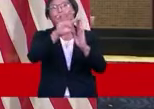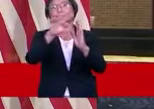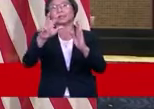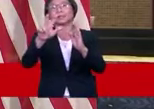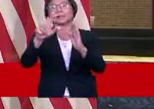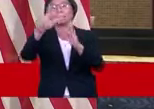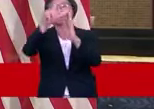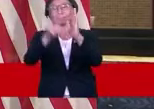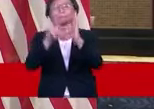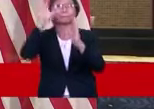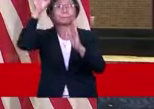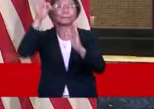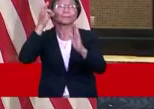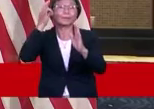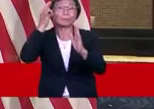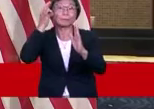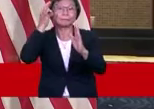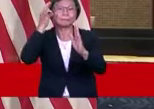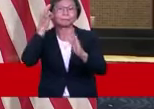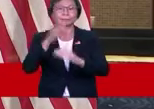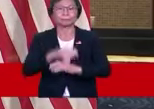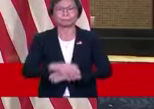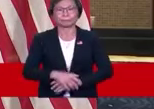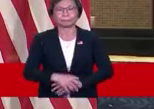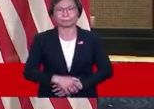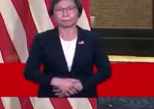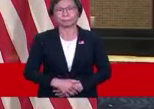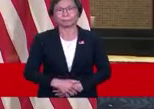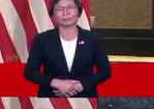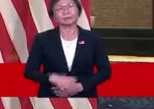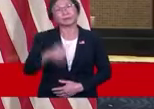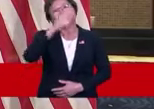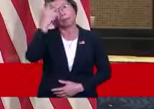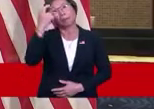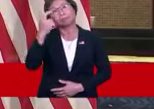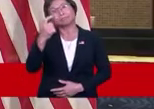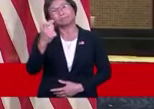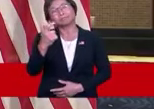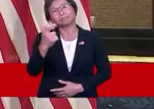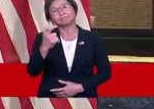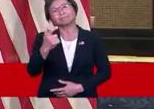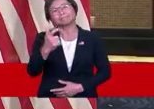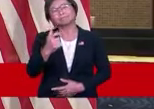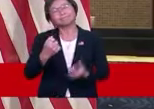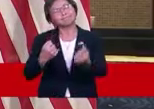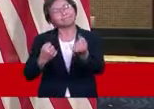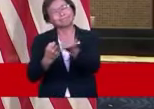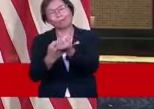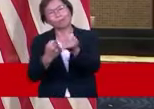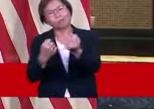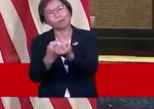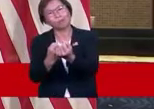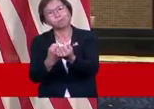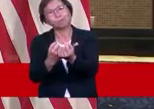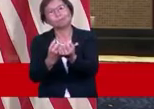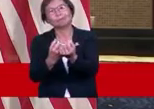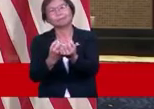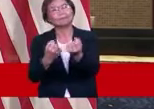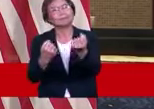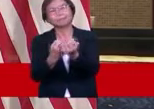persekutuan disebabkan Saya telah kehilangan kepercayaan majority